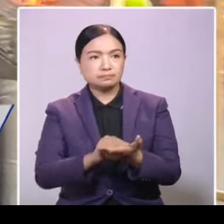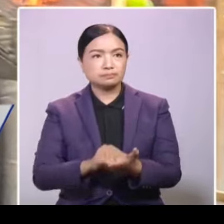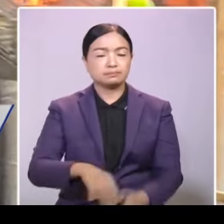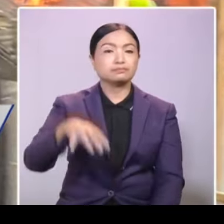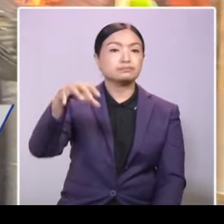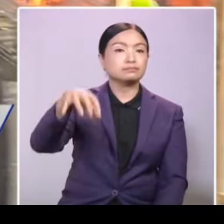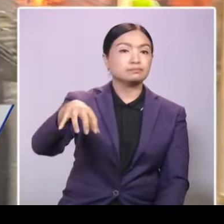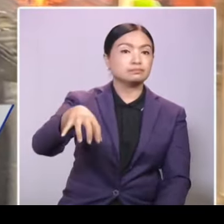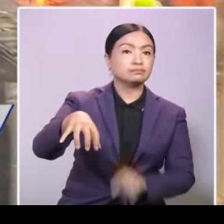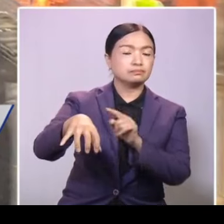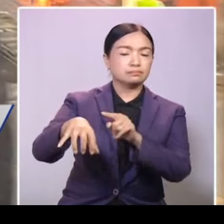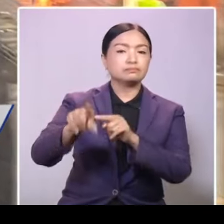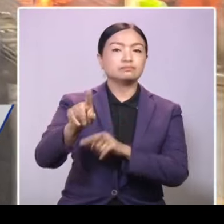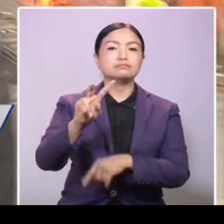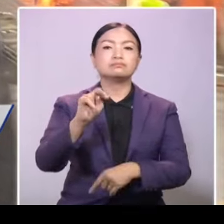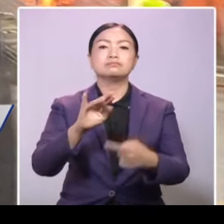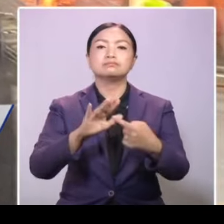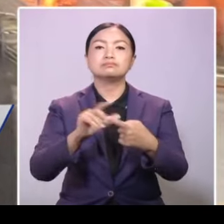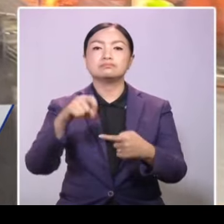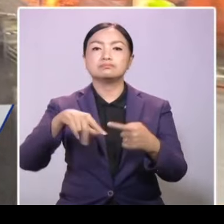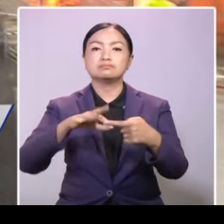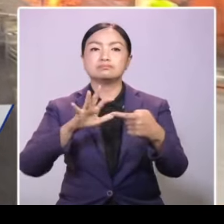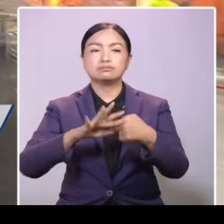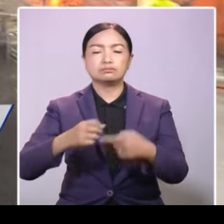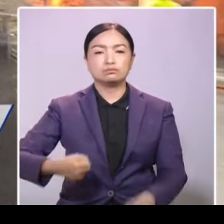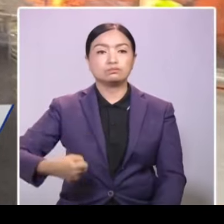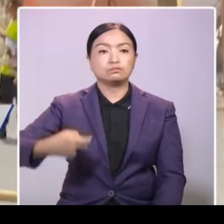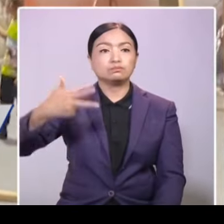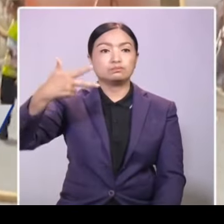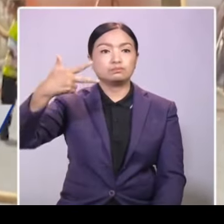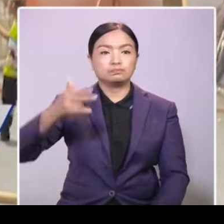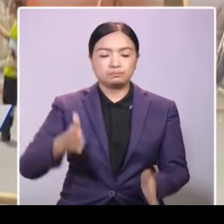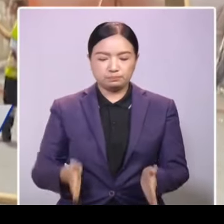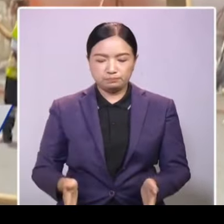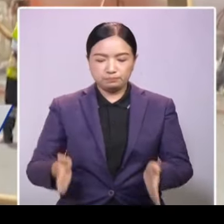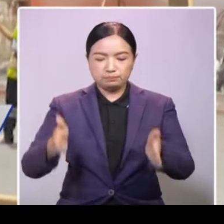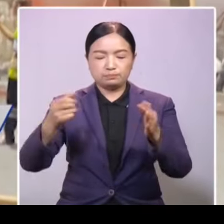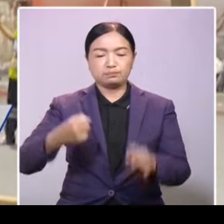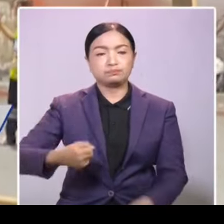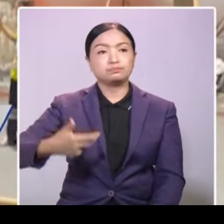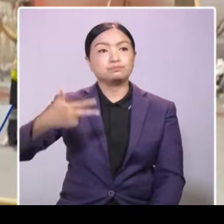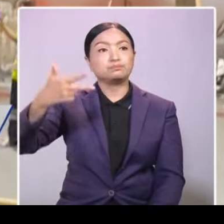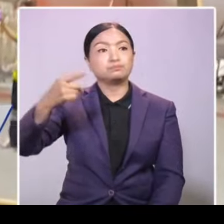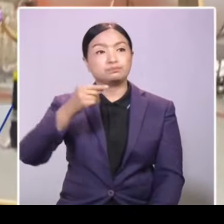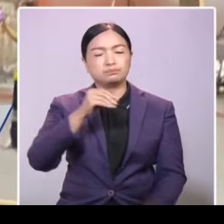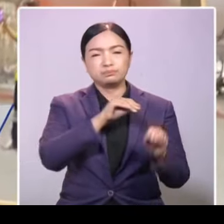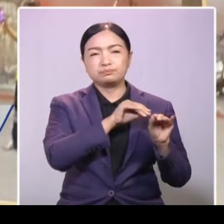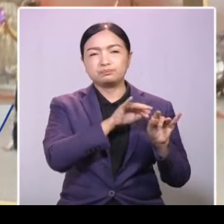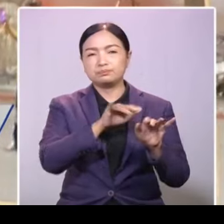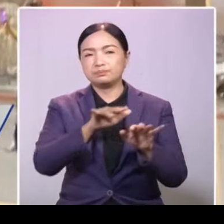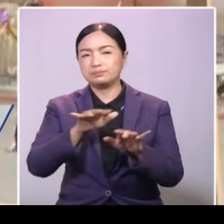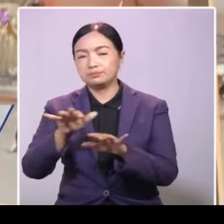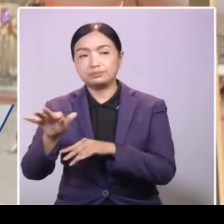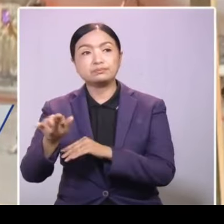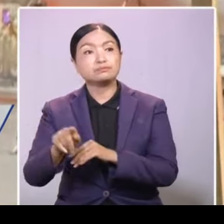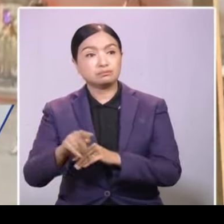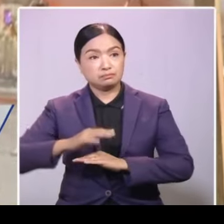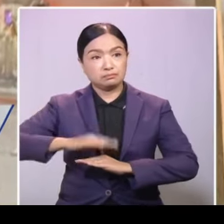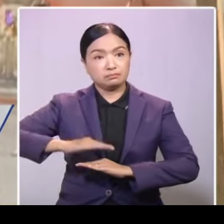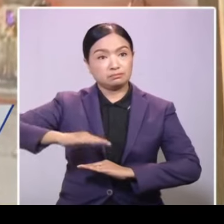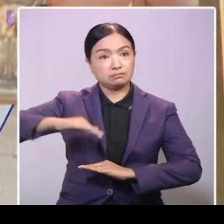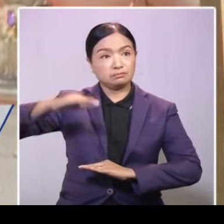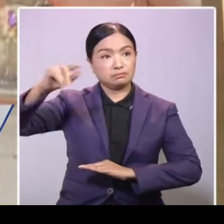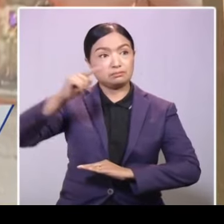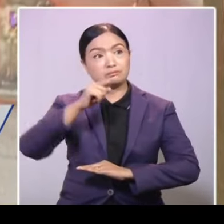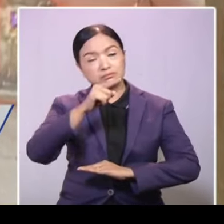NASA Street ค่ะมีความสูงประมาณ3ชั้นอันนี้เริ่มลุกลามละแล้วคุณผู้ชมจะเห็นว่าเนี่ยค่ะมันเป็นตีนบันไดของสถ